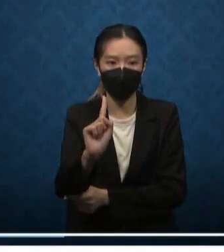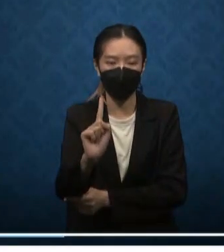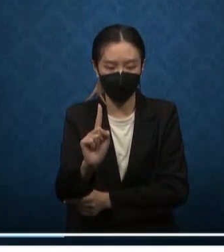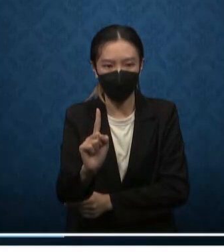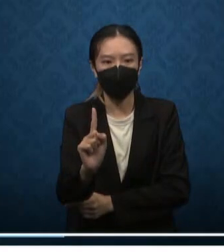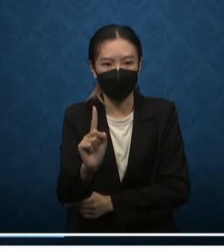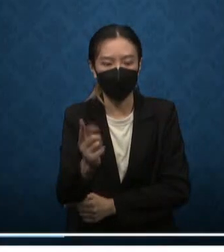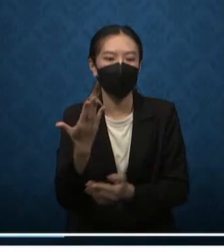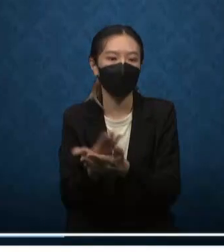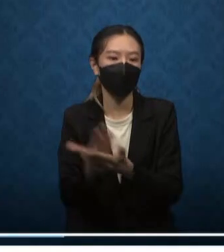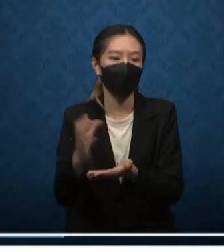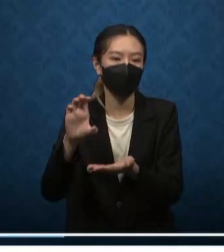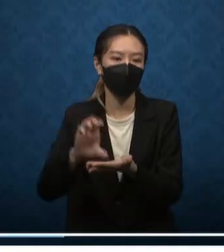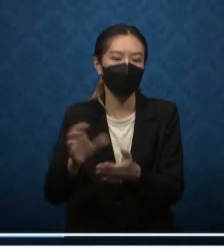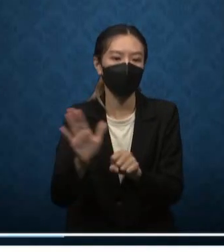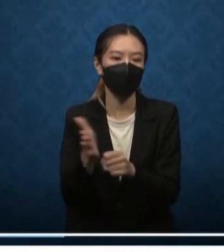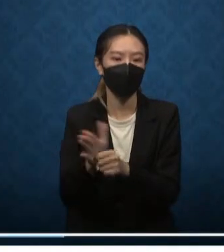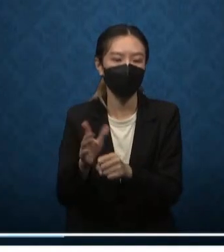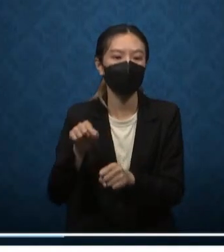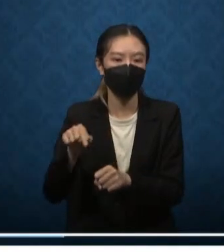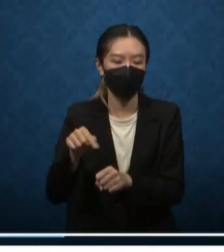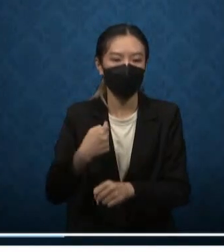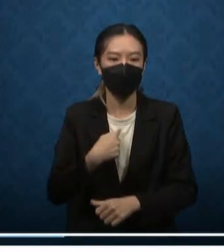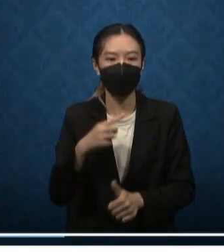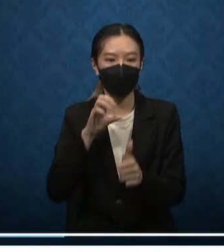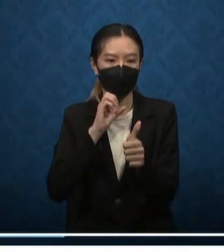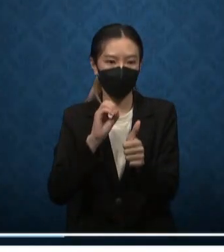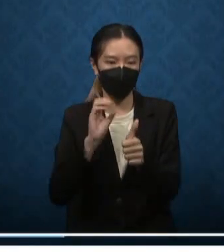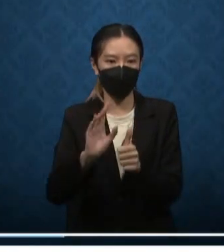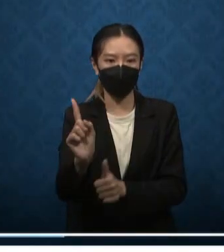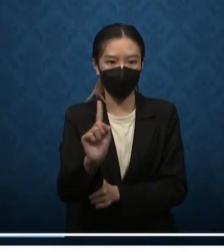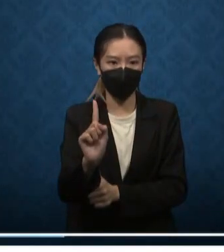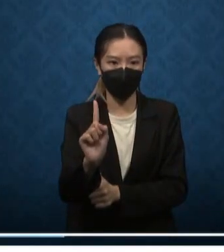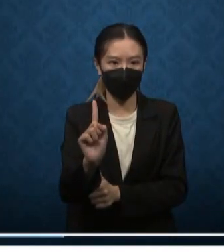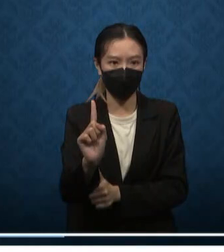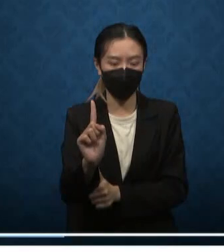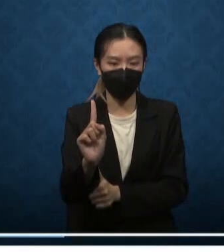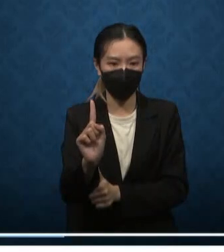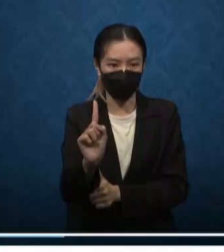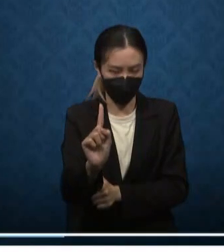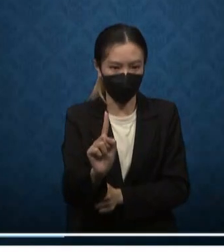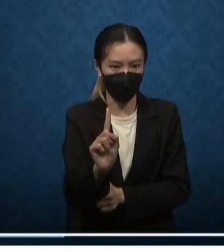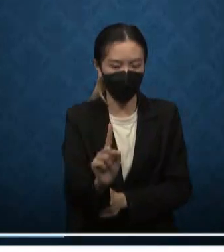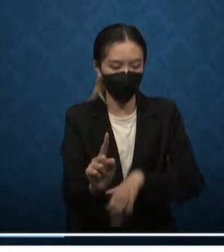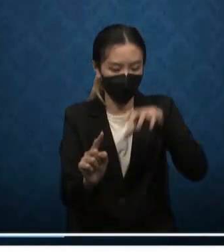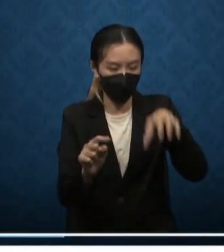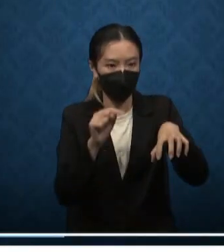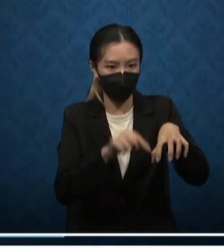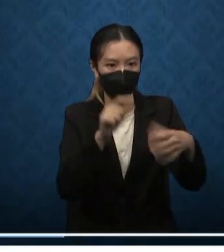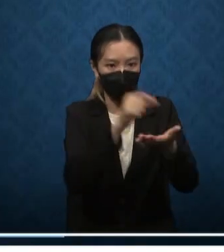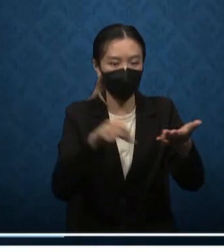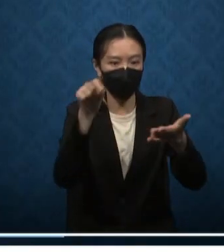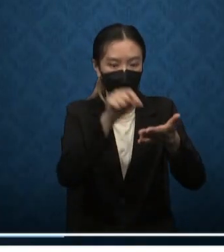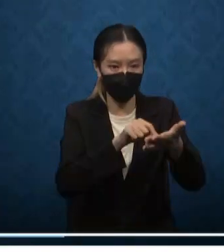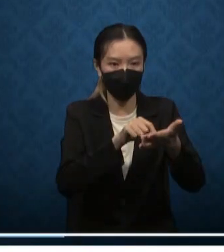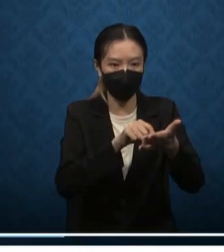การบริหารจัดการงบประมาณฉะนั้นมีข้อเสนอค่ะว่าสำนักงานคณะกรรมการการเลือกตั้งควรจะแก้ไขระเบียบที่